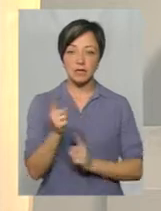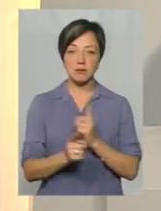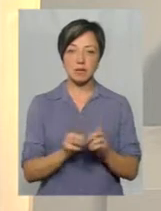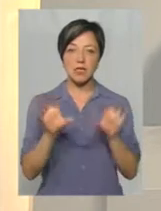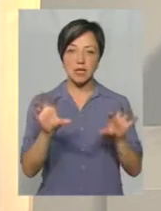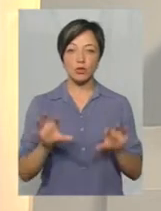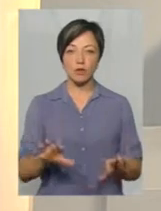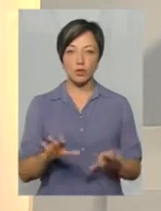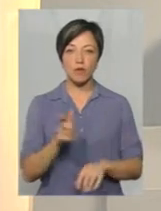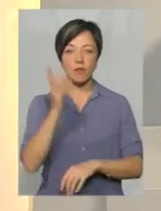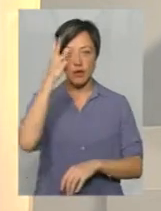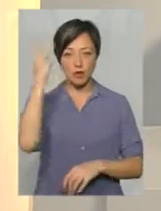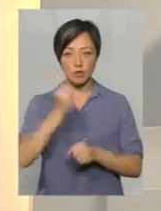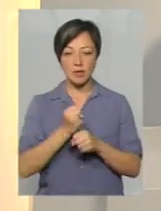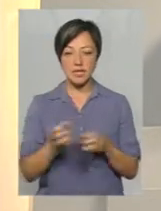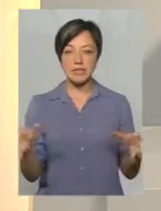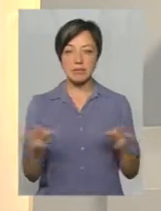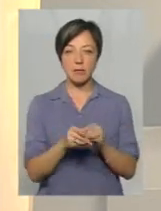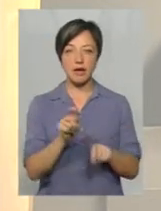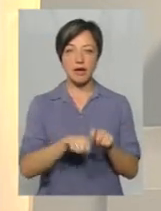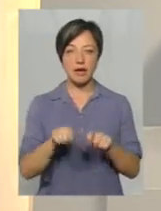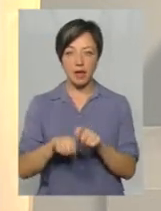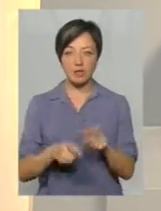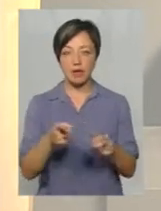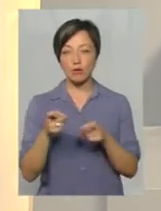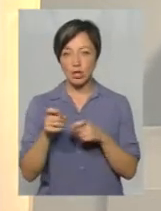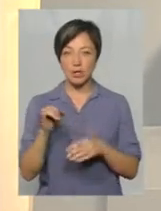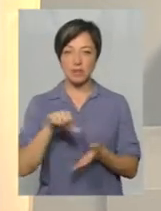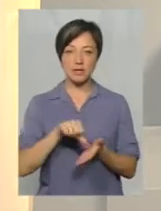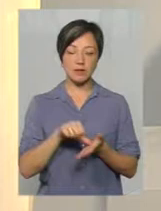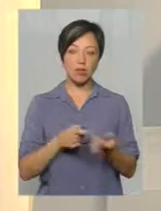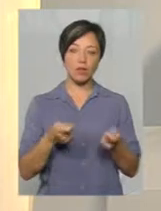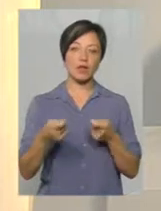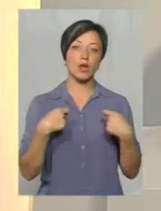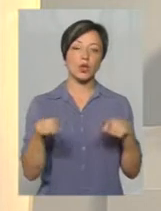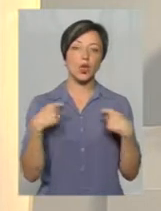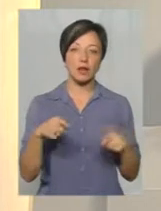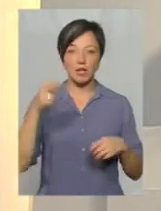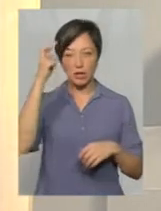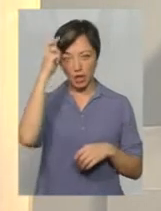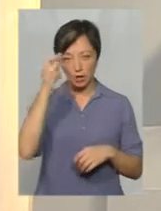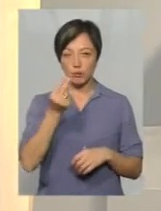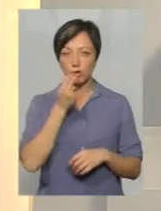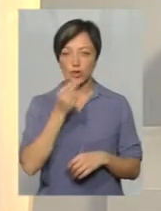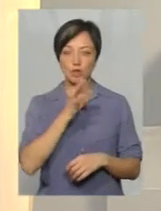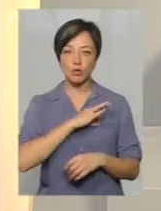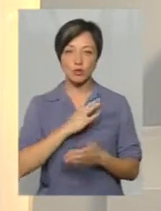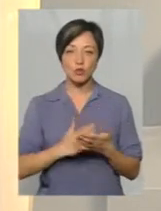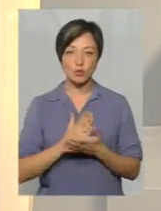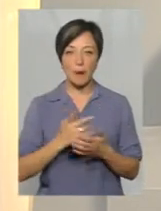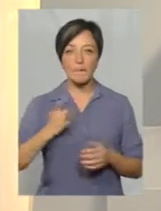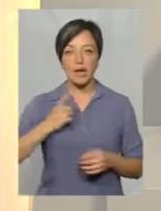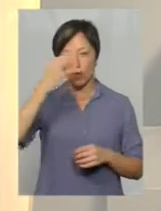муніципальної дружини в Хмельницькому робили спільні рейди, в які залучалися і представники управління торгівлі, Держпродспоживслужби,